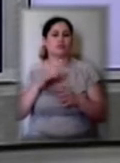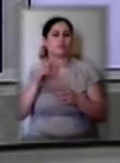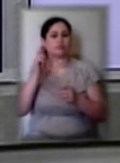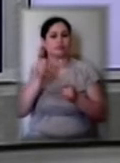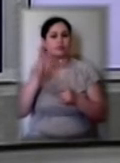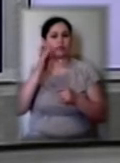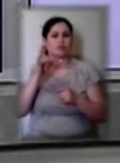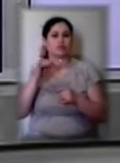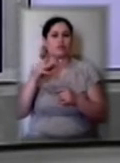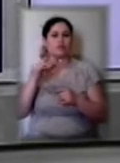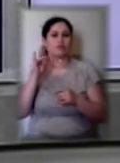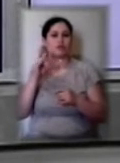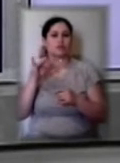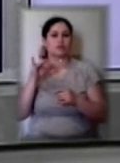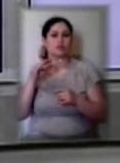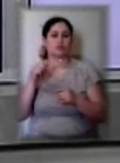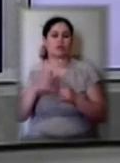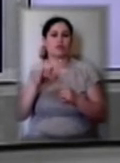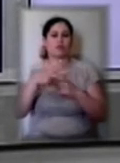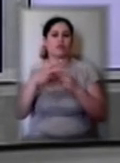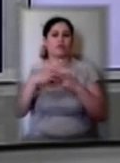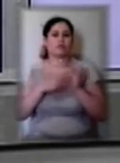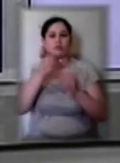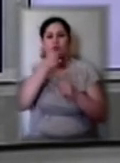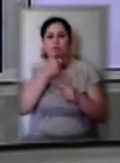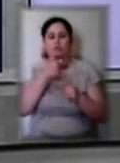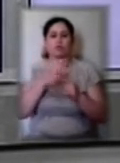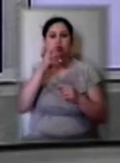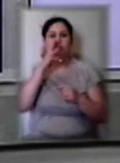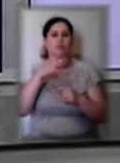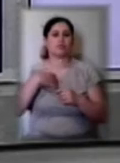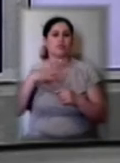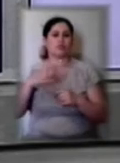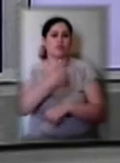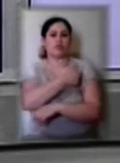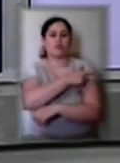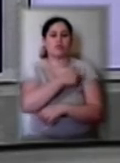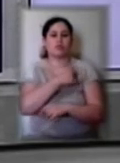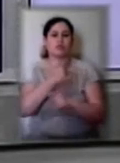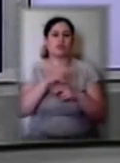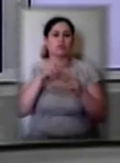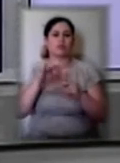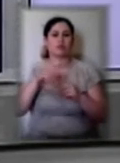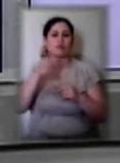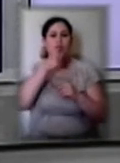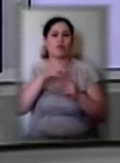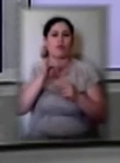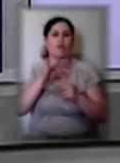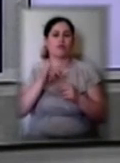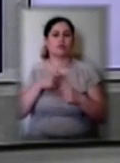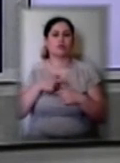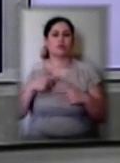липні 2018-го. За 3 місяці вона померла в лікарні. Наприкінці квітня цього року в офісі генпрокурора